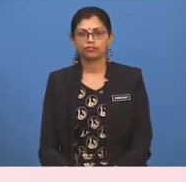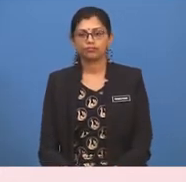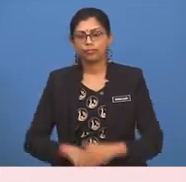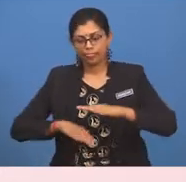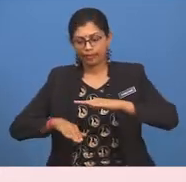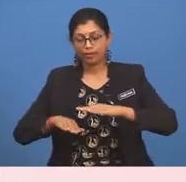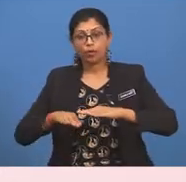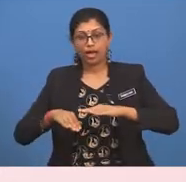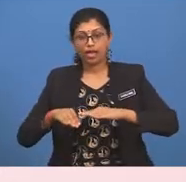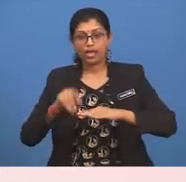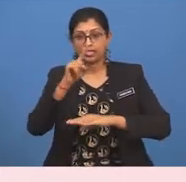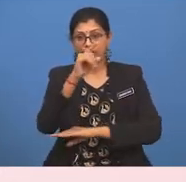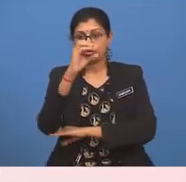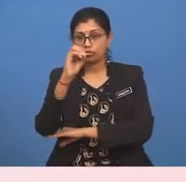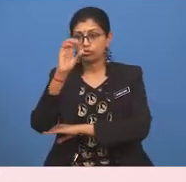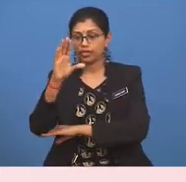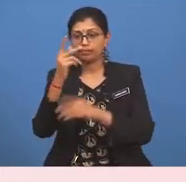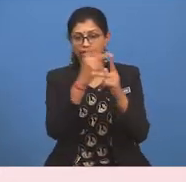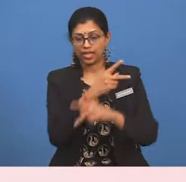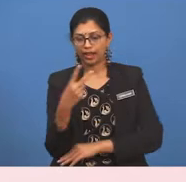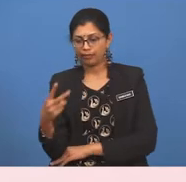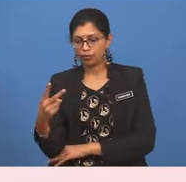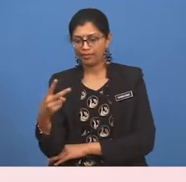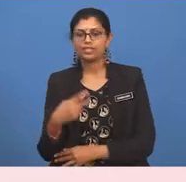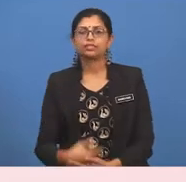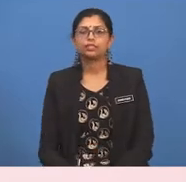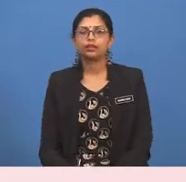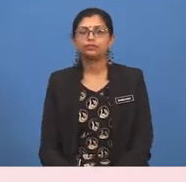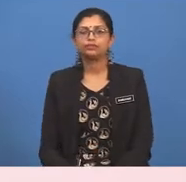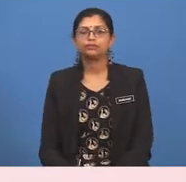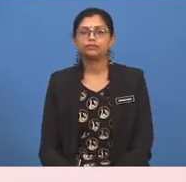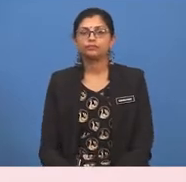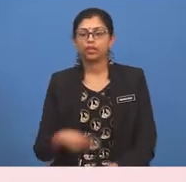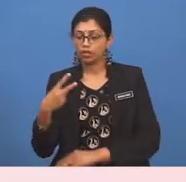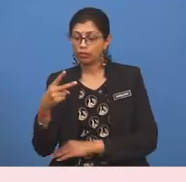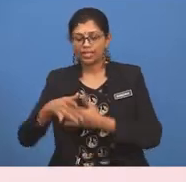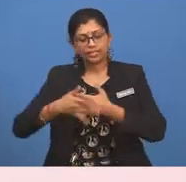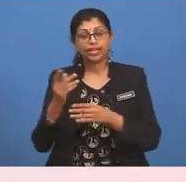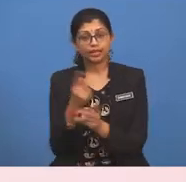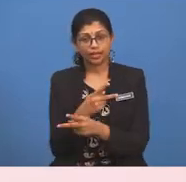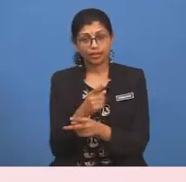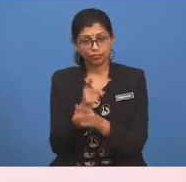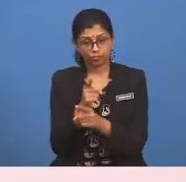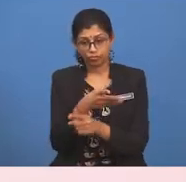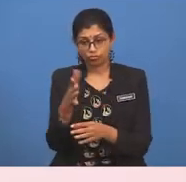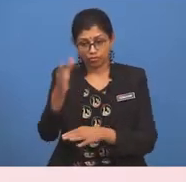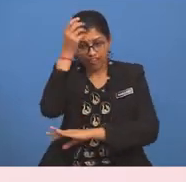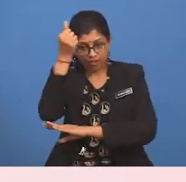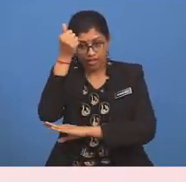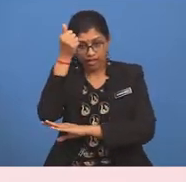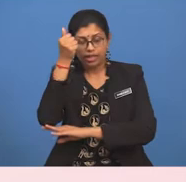105 kilogram di atas darab dengan 12.